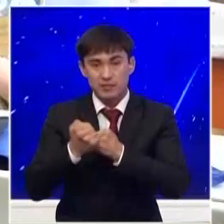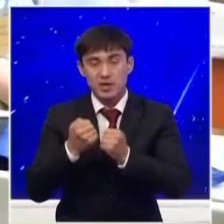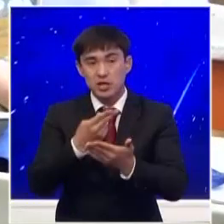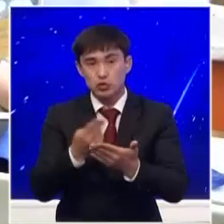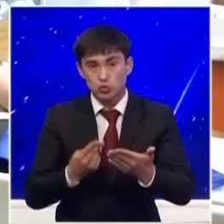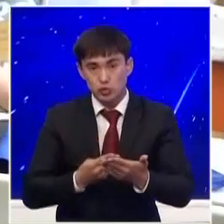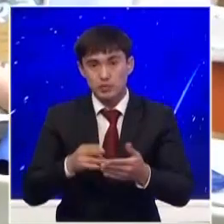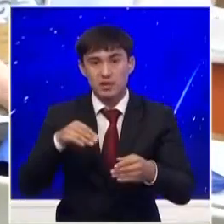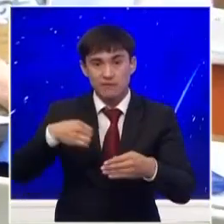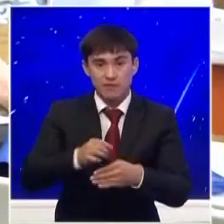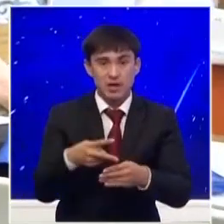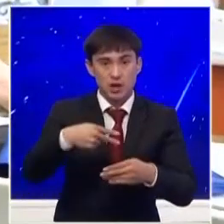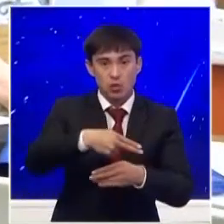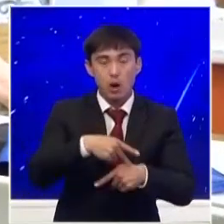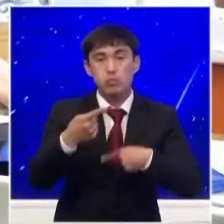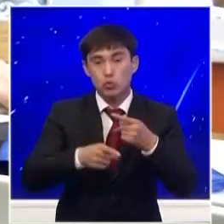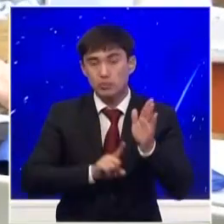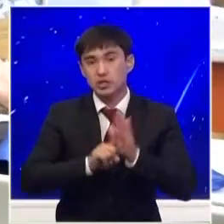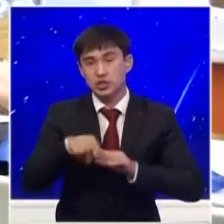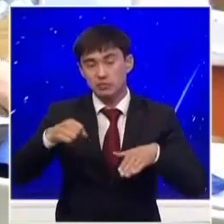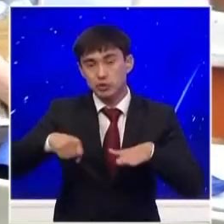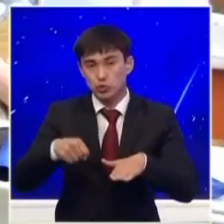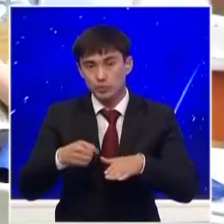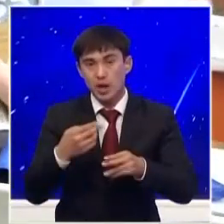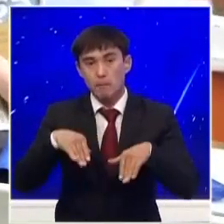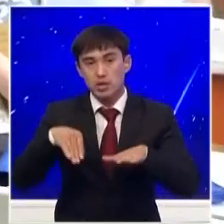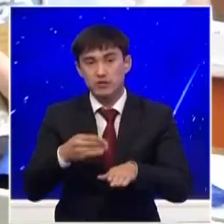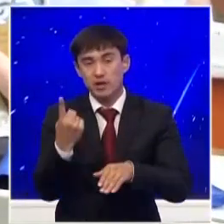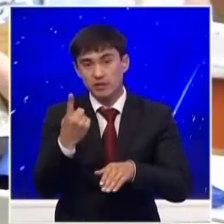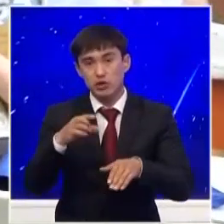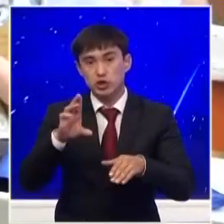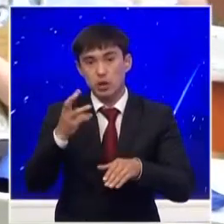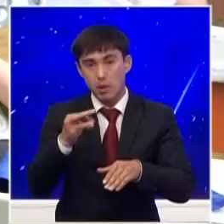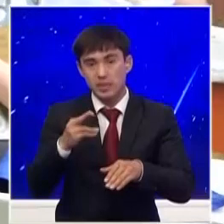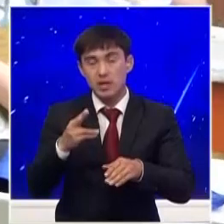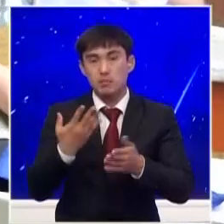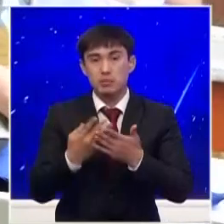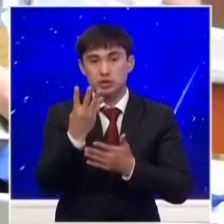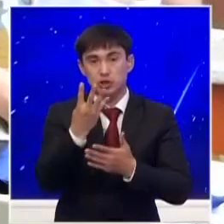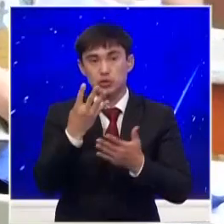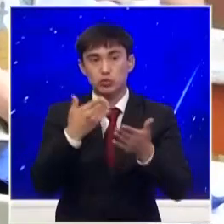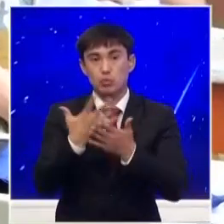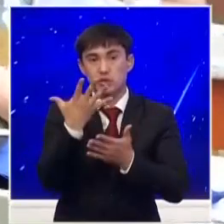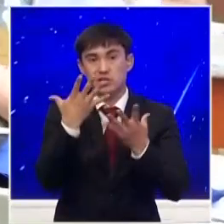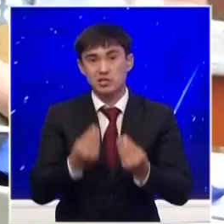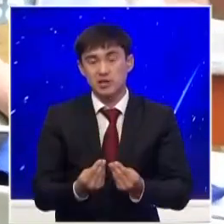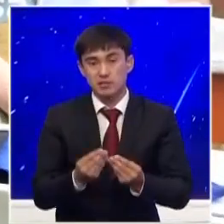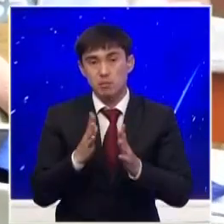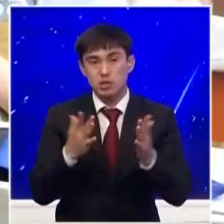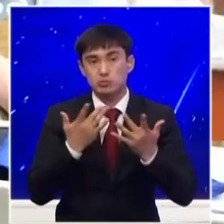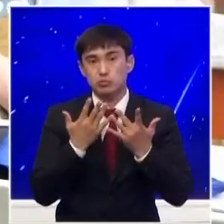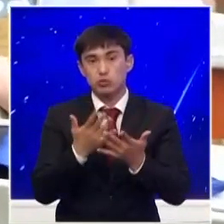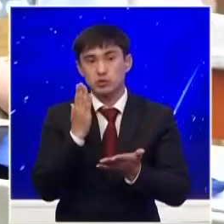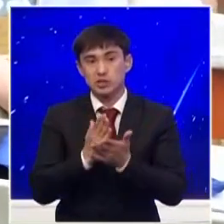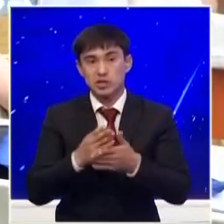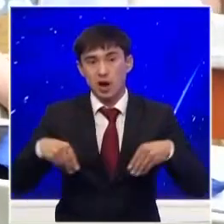лекало, делаем выкройку и только потом приступаем к шитью. На пошив одного чапана уходит примерно от 4 до 5 дней. Большим спросом